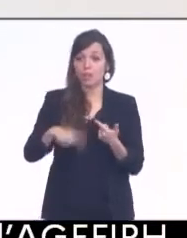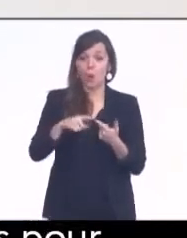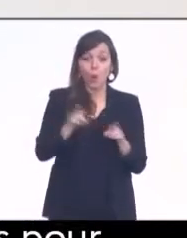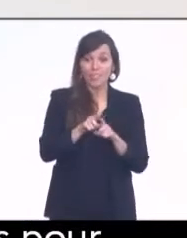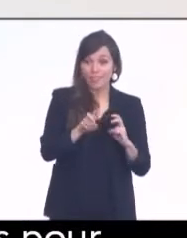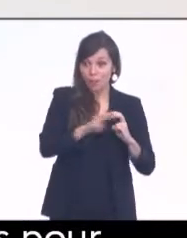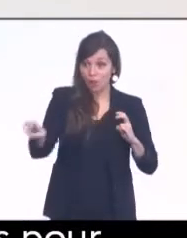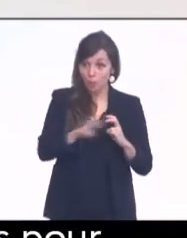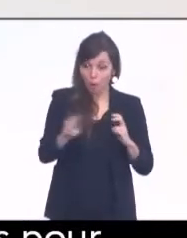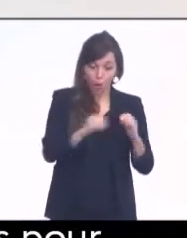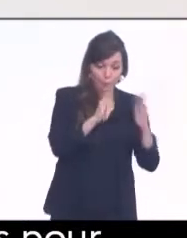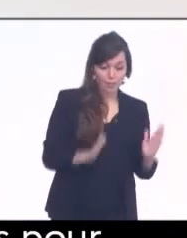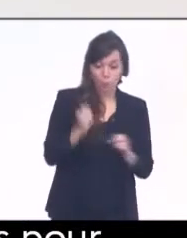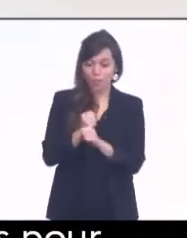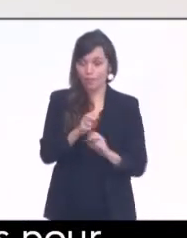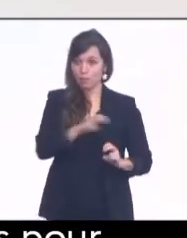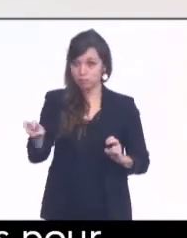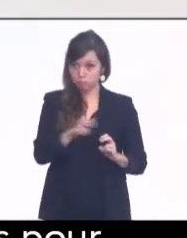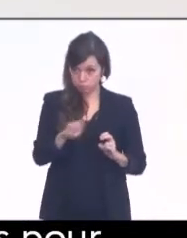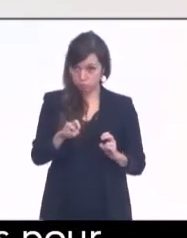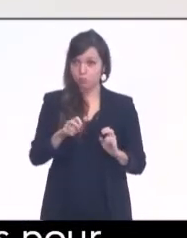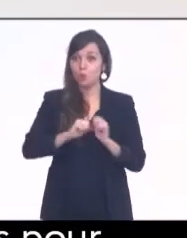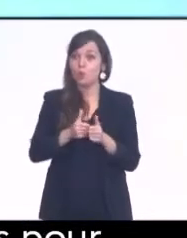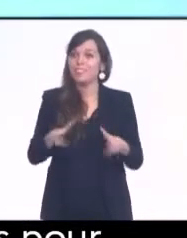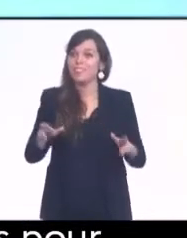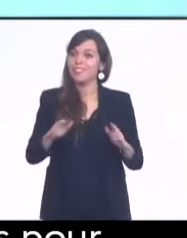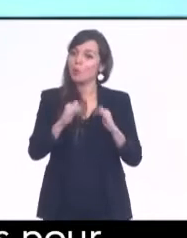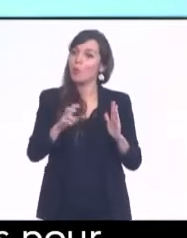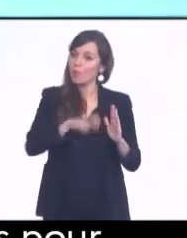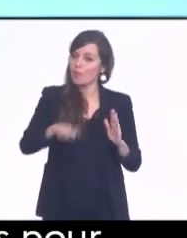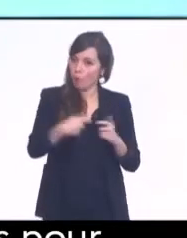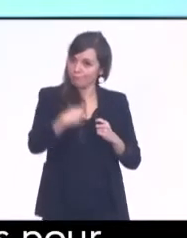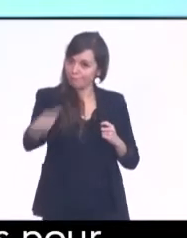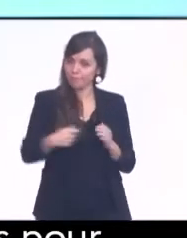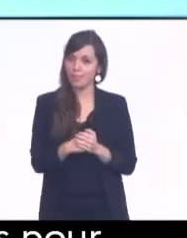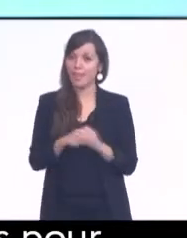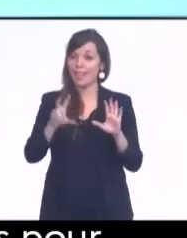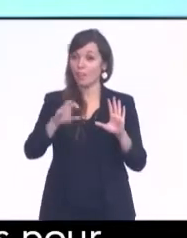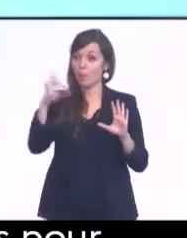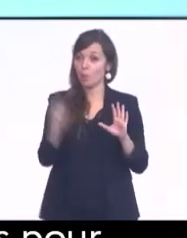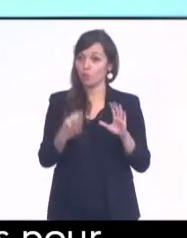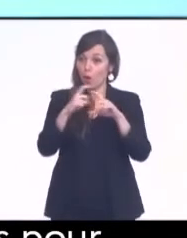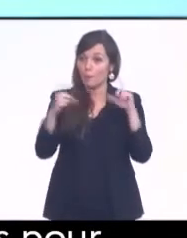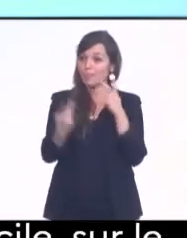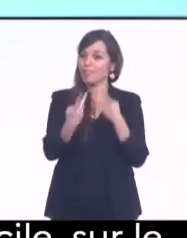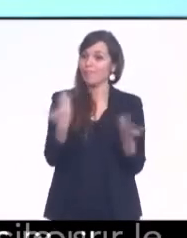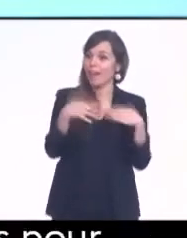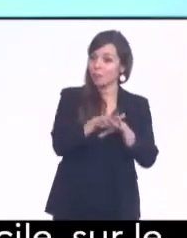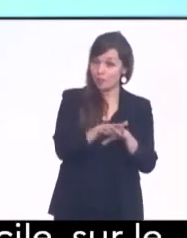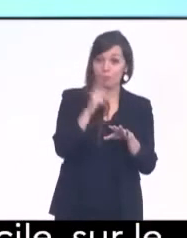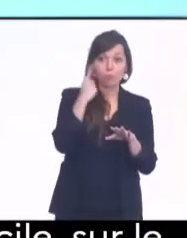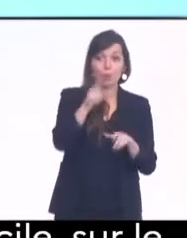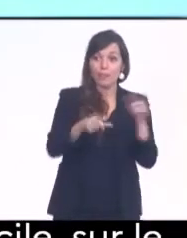domicile-travail, c'est étendu pendant la durée du confinement. 80% des masques dits inclusifs pour les salariés handicapés et